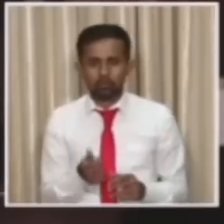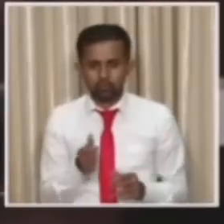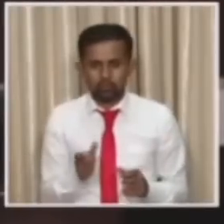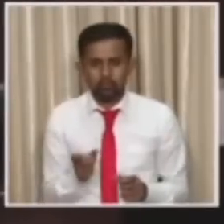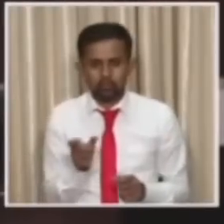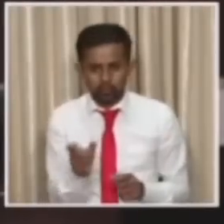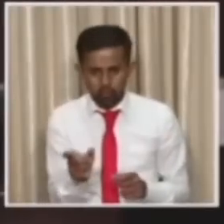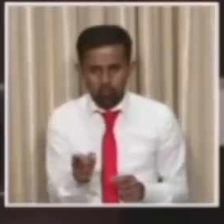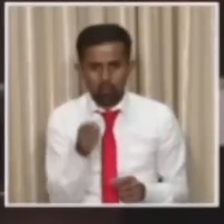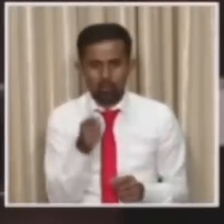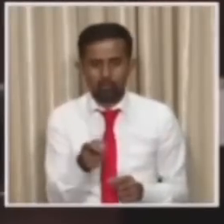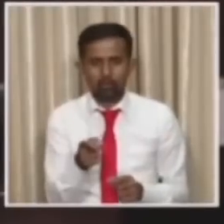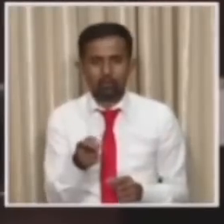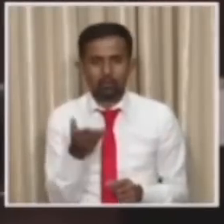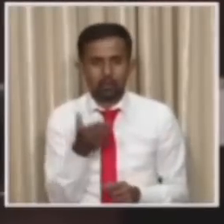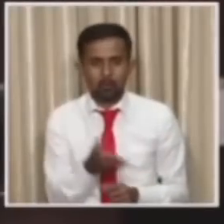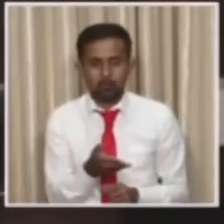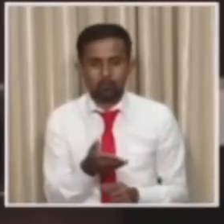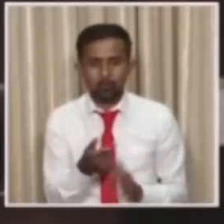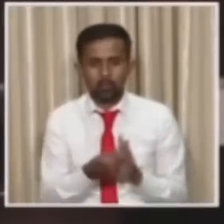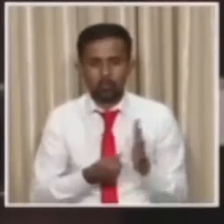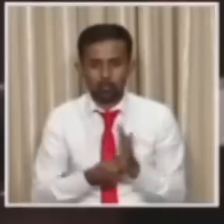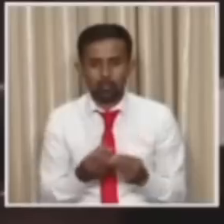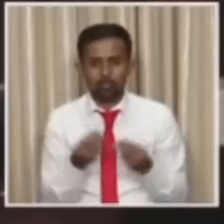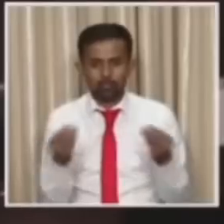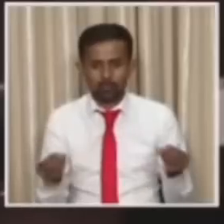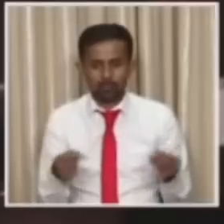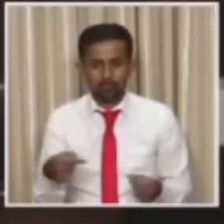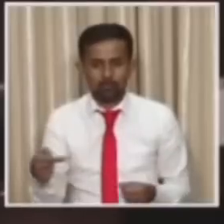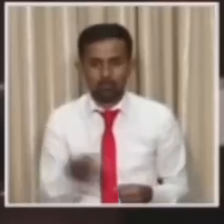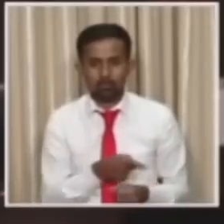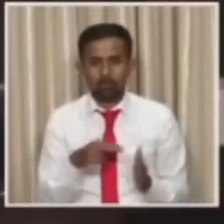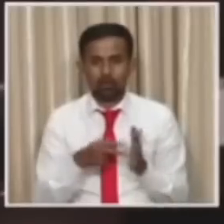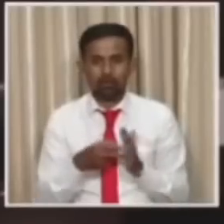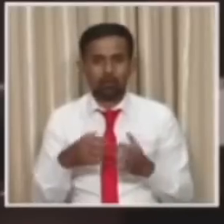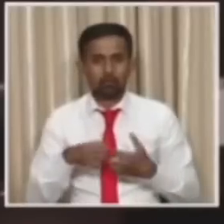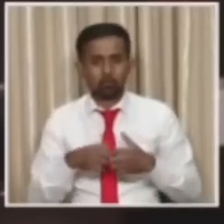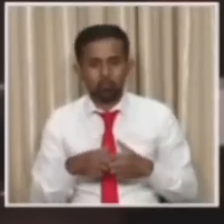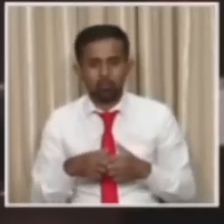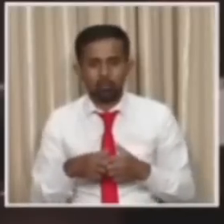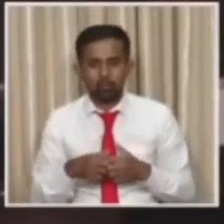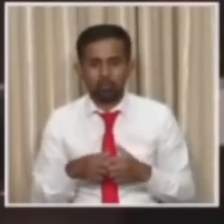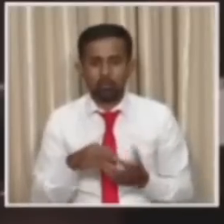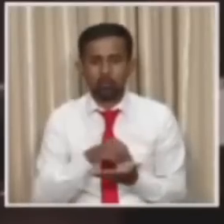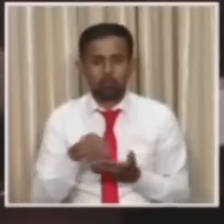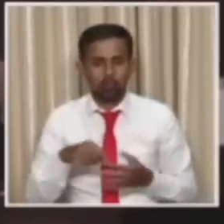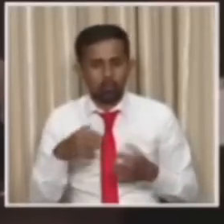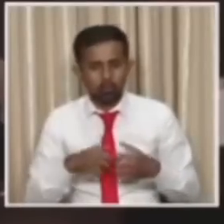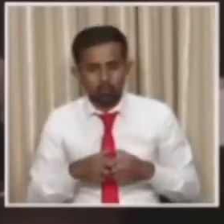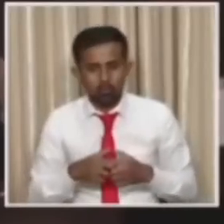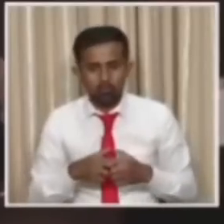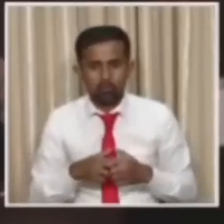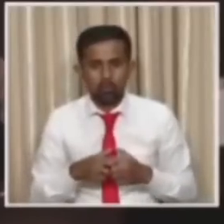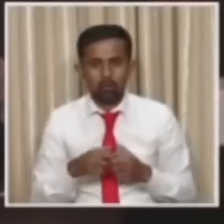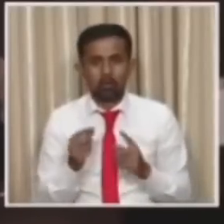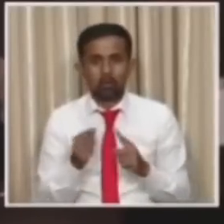பிரச்சனையை பற்றி வெளியிலே கொண்டு வந்தது ஊடகம். இந்த நாட்டிலே பொருளாதார நிலைமையை பற்றி வெளியிலே கொண்டு வந்தது ஊடகம். எக்ஸ்பிரஸ் போய் கப்பலை பற்றி மக்களுக்கு சொன்னது ஊடகம். இனி இந்த